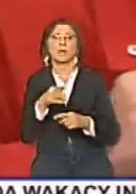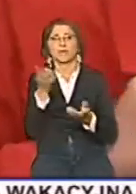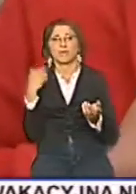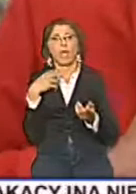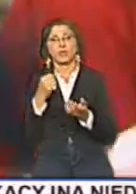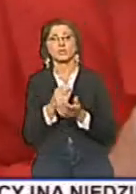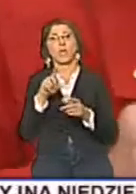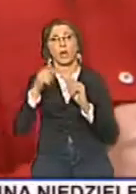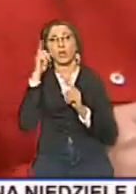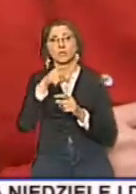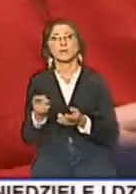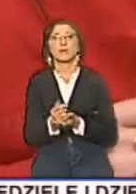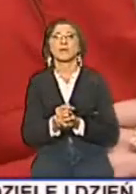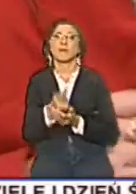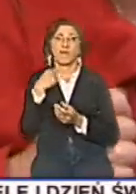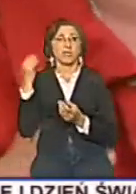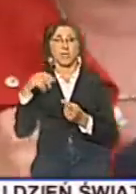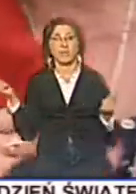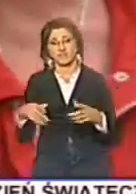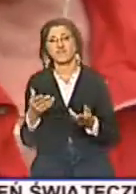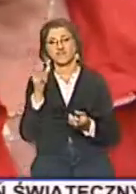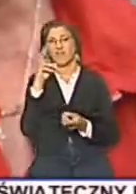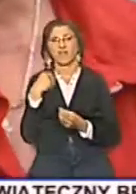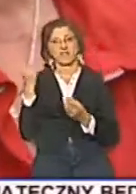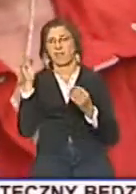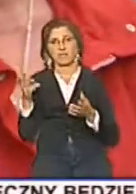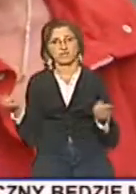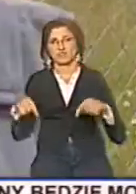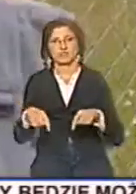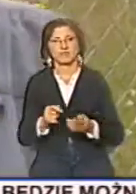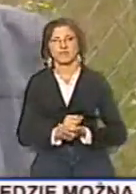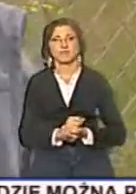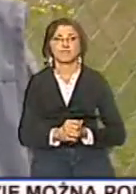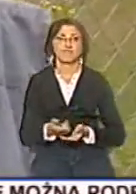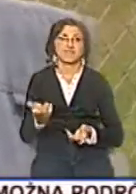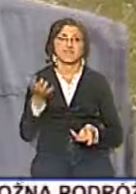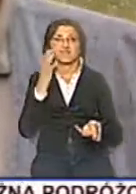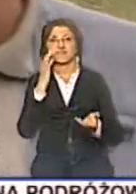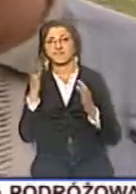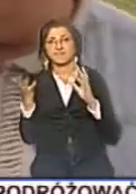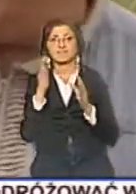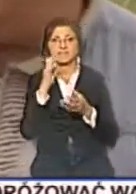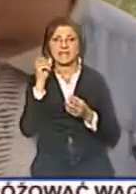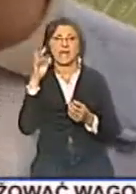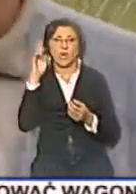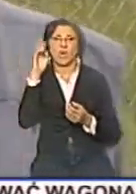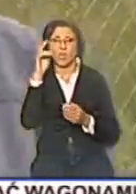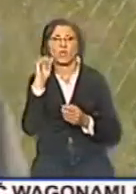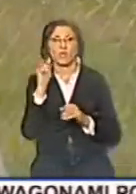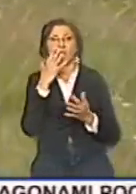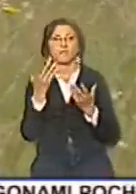Tak. Czyli będziecie unikać? Będziemy unikać raczej. Tak mniej więcej się orientuję,